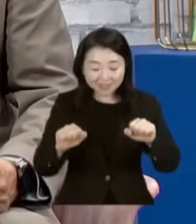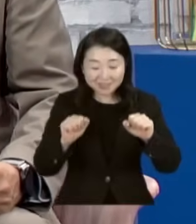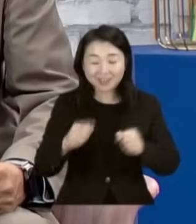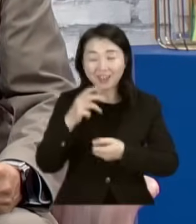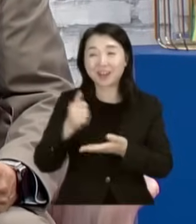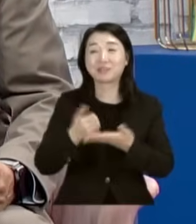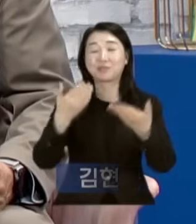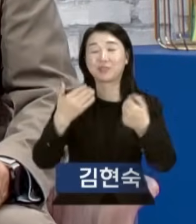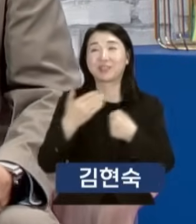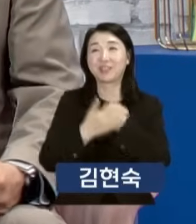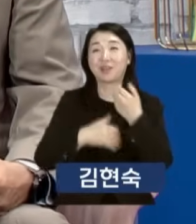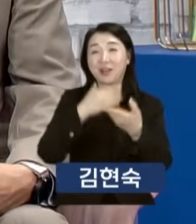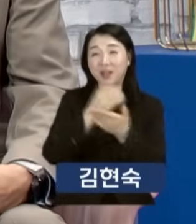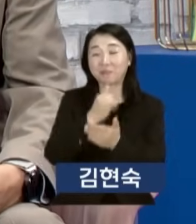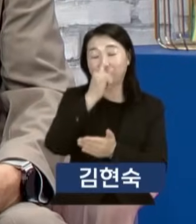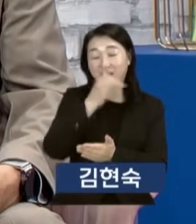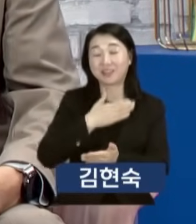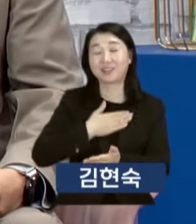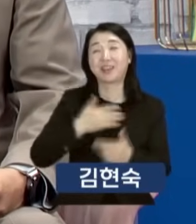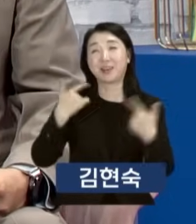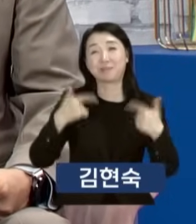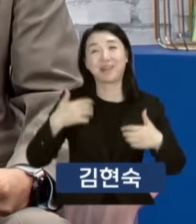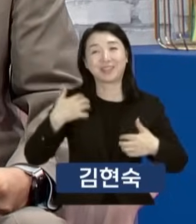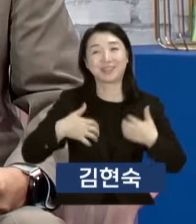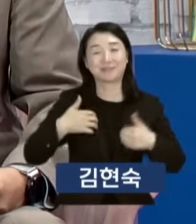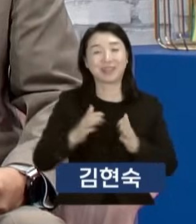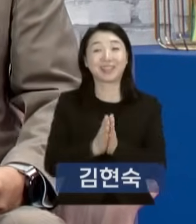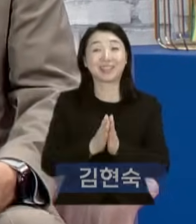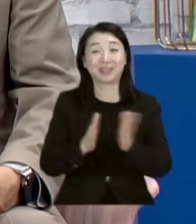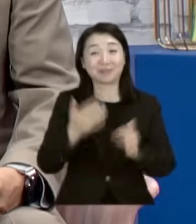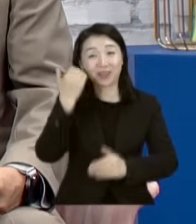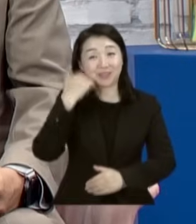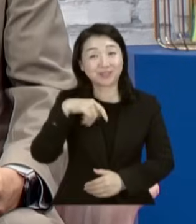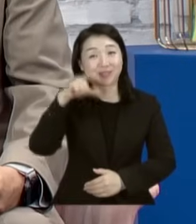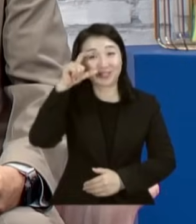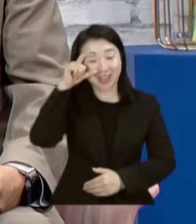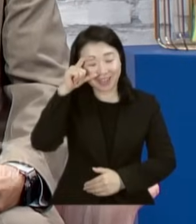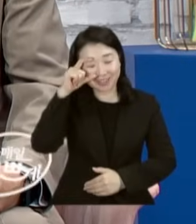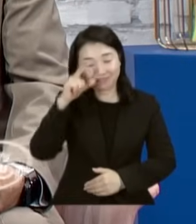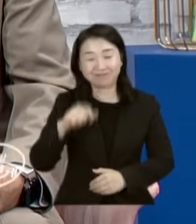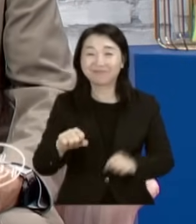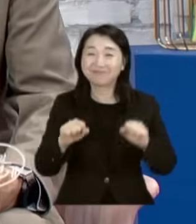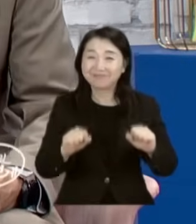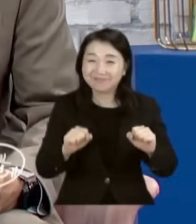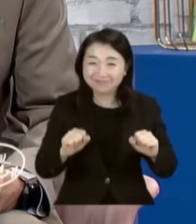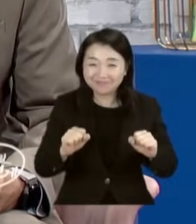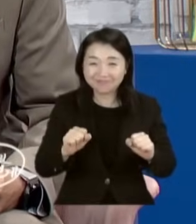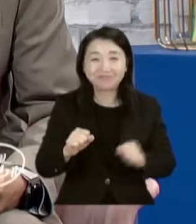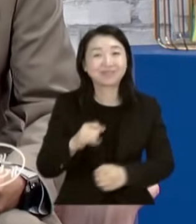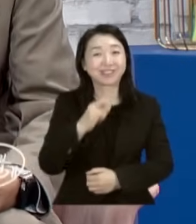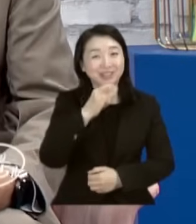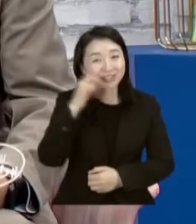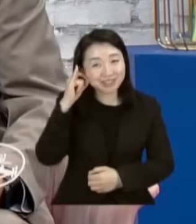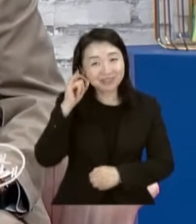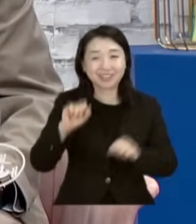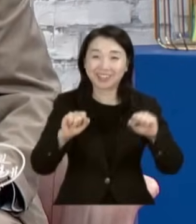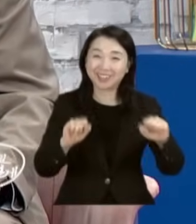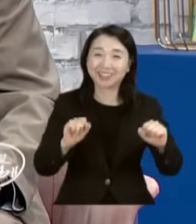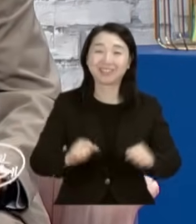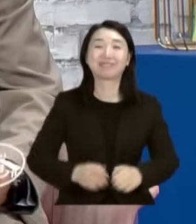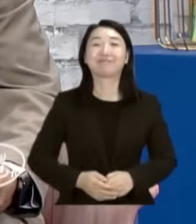안녕하십니까 하나님이 주시는 은혜와 감동이 있는 CTS 내가 메일 기쁘게 시작합니다 저는 최성규 반갑습니다 안녕하세요 김지선입니다